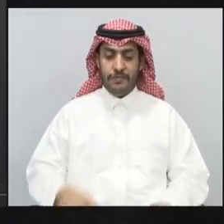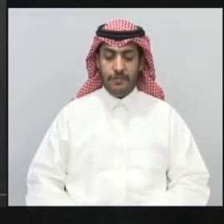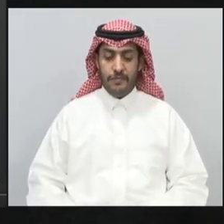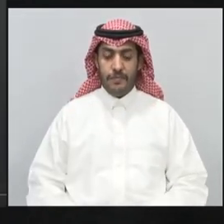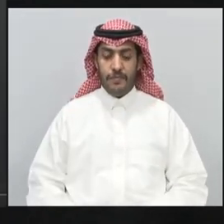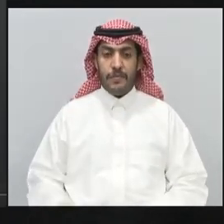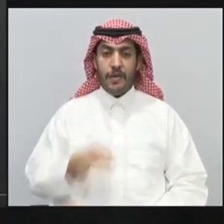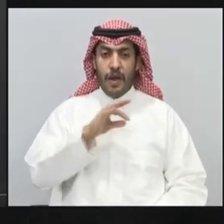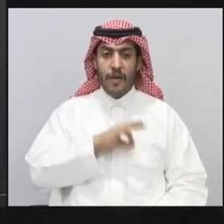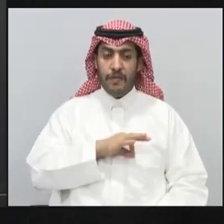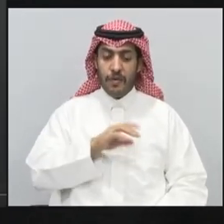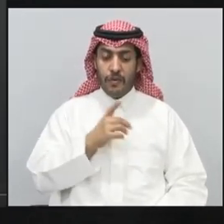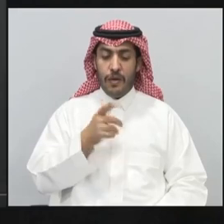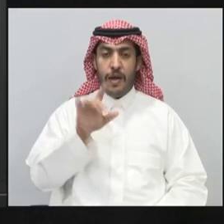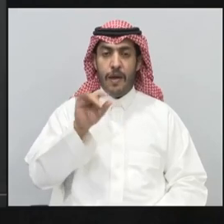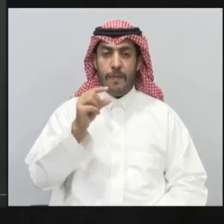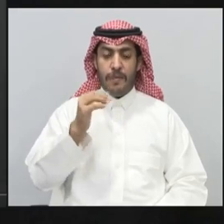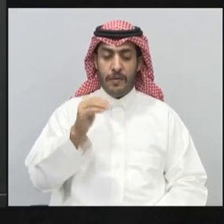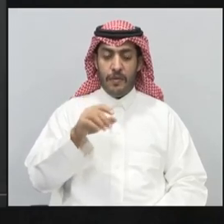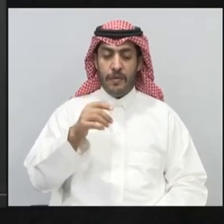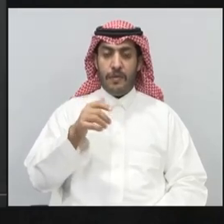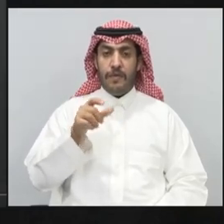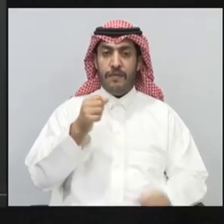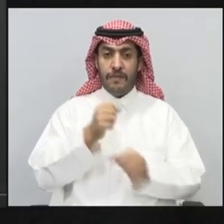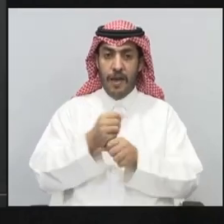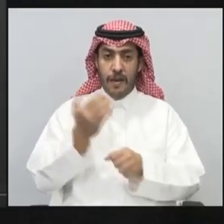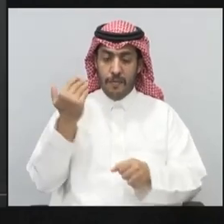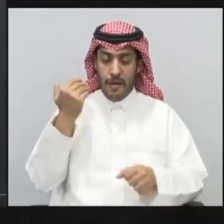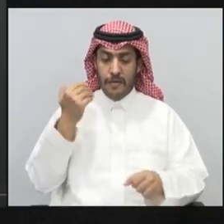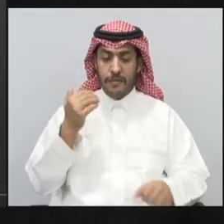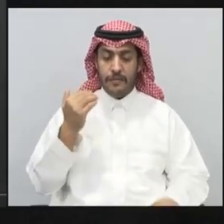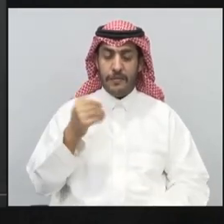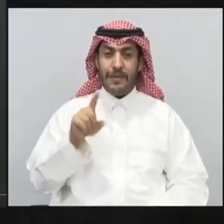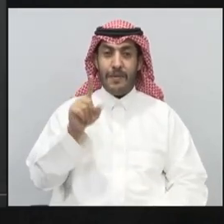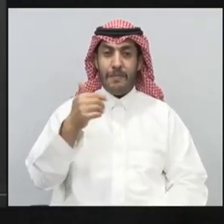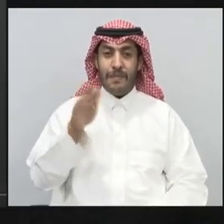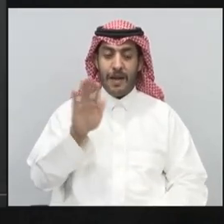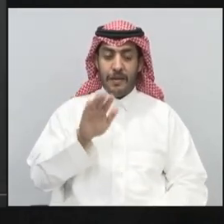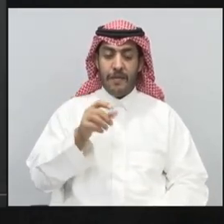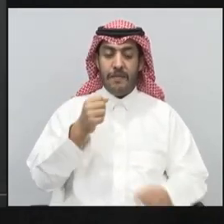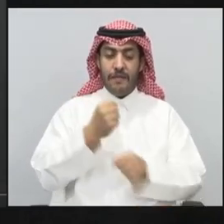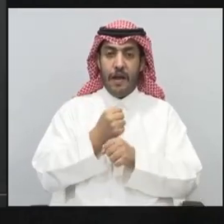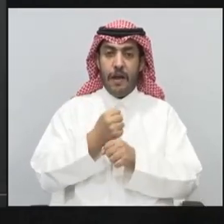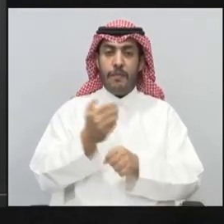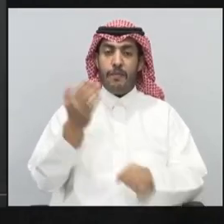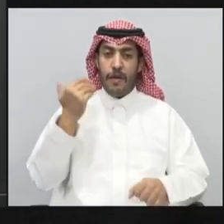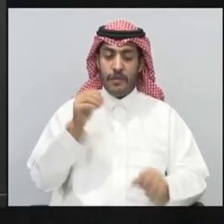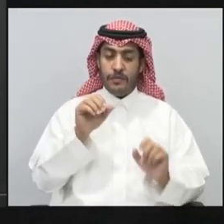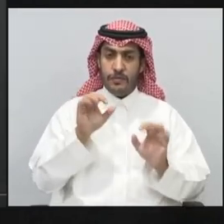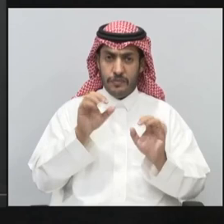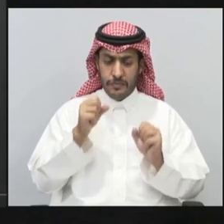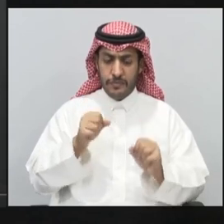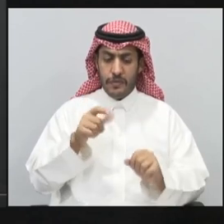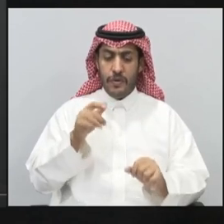جامد يفيد المدح فعل ماض جامد يفيد المدح كذلك بئسه فعل ماض جامد